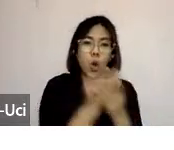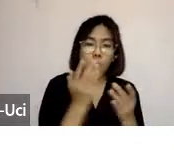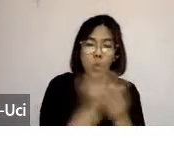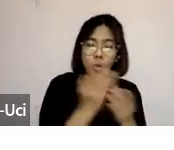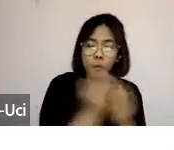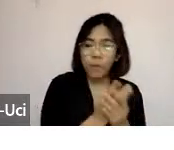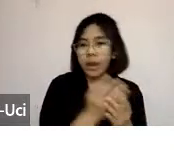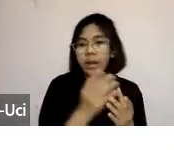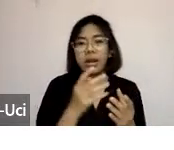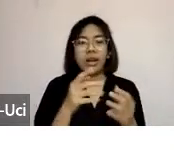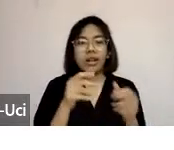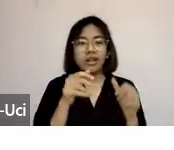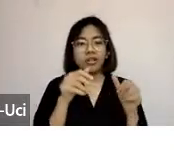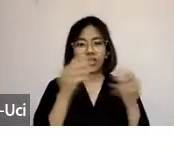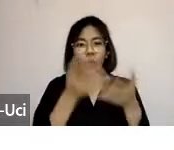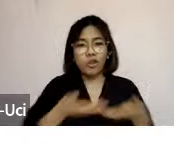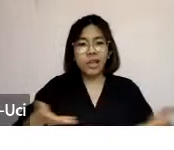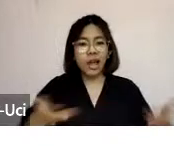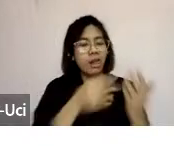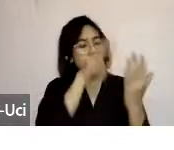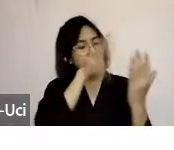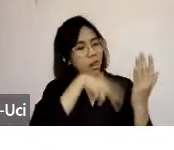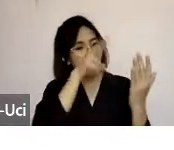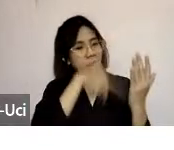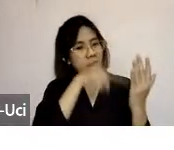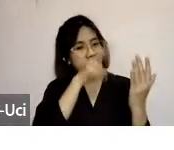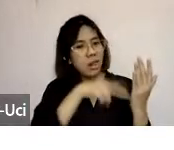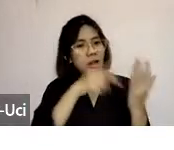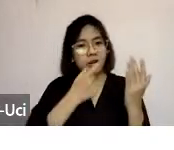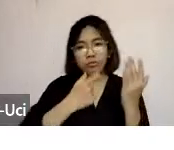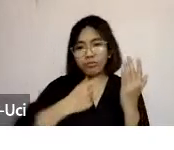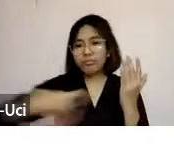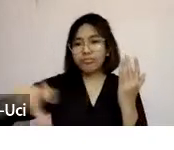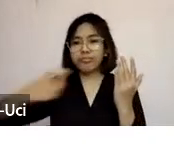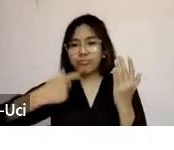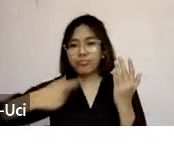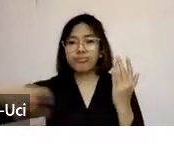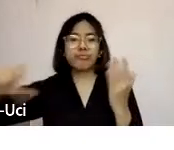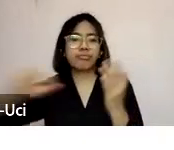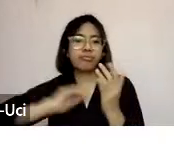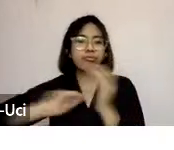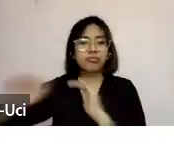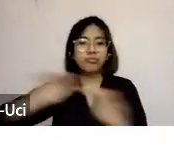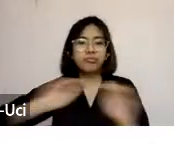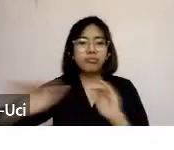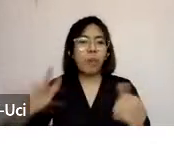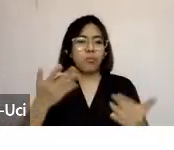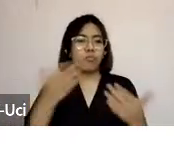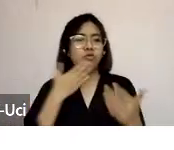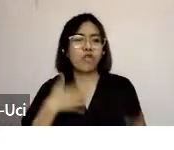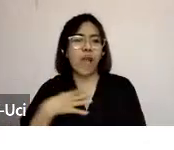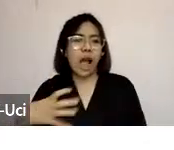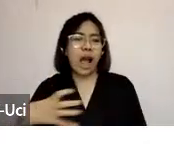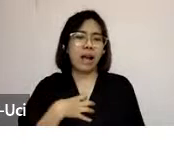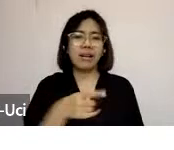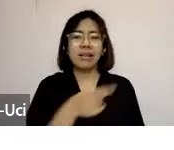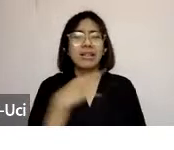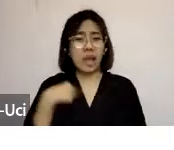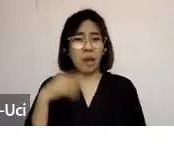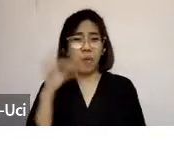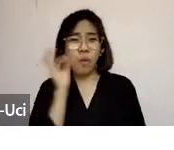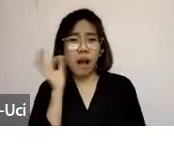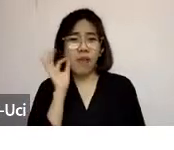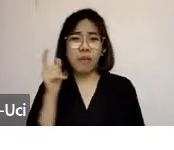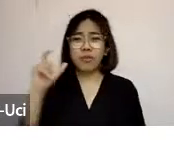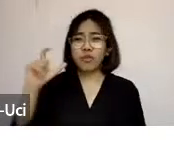dan atau pencemaran nama baik sekali lagi saya minta maaf memberikan contoh yang sudah sering sekali dan tapi